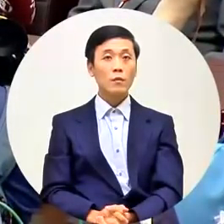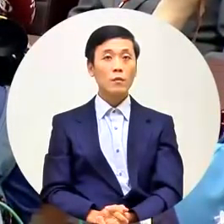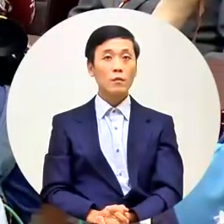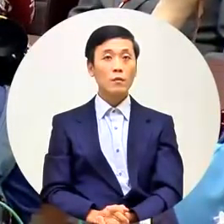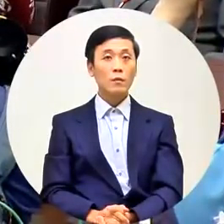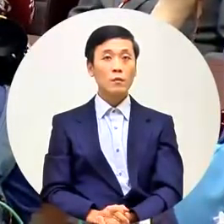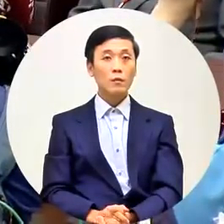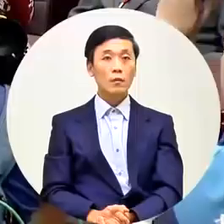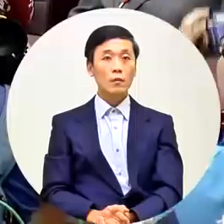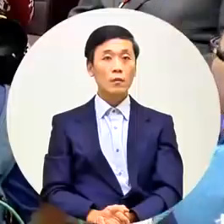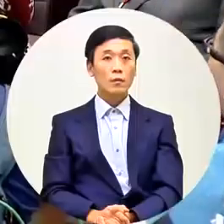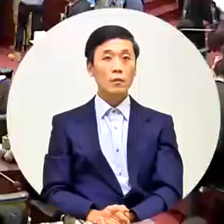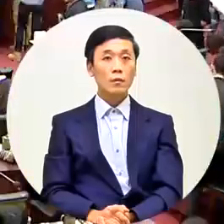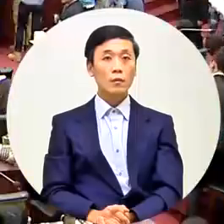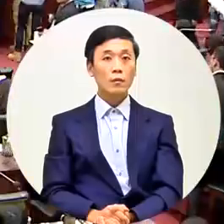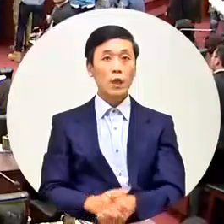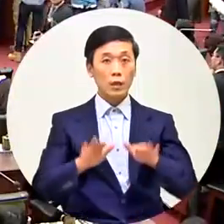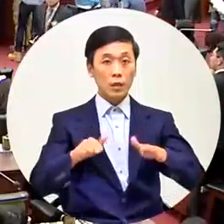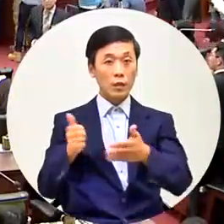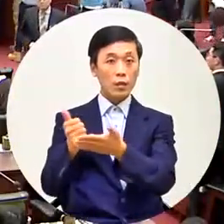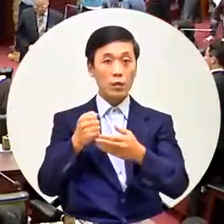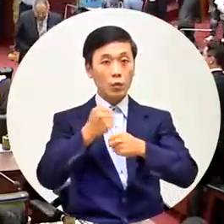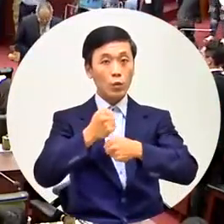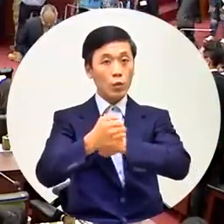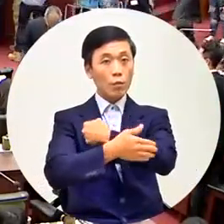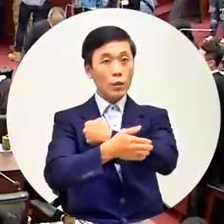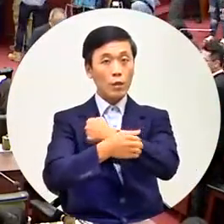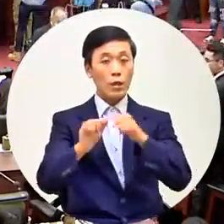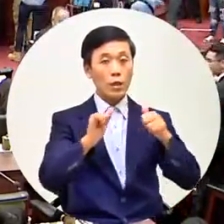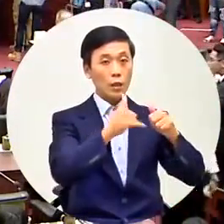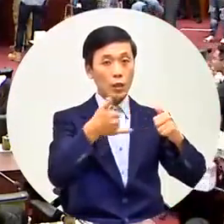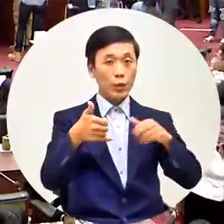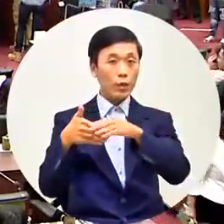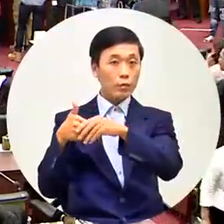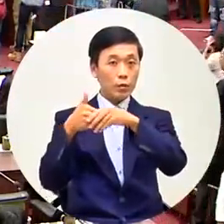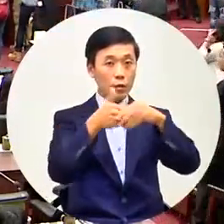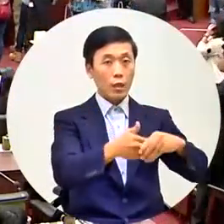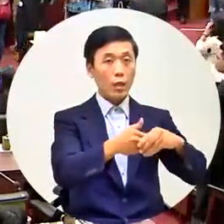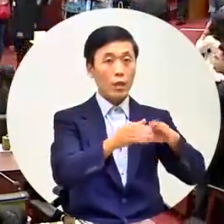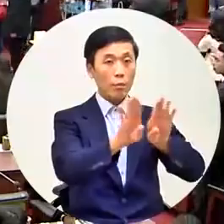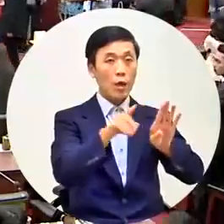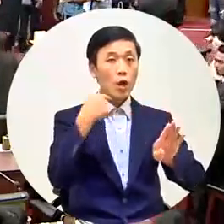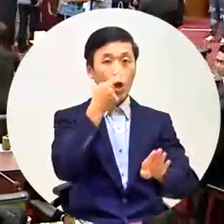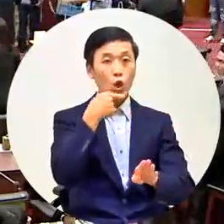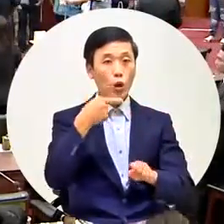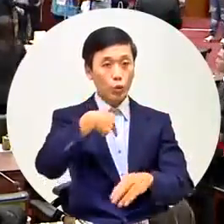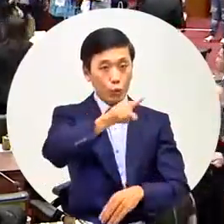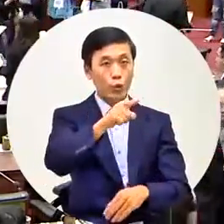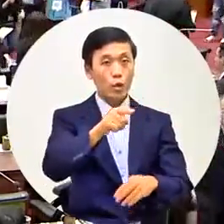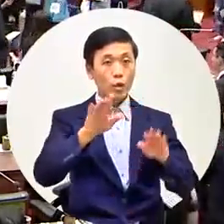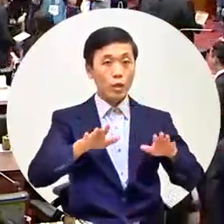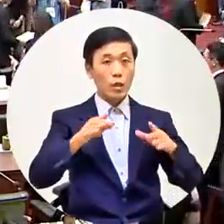现在，请工作人员引导议员们往正门口移动，我们将进行拍摄第三届议员就职纪念照。